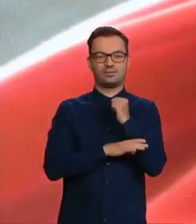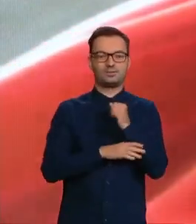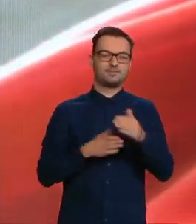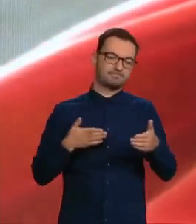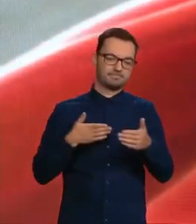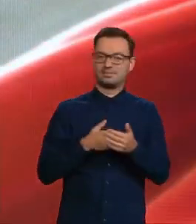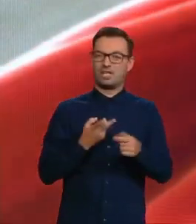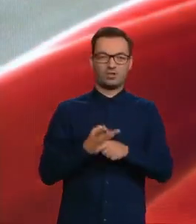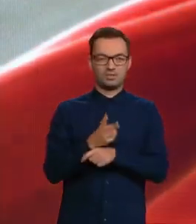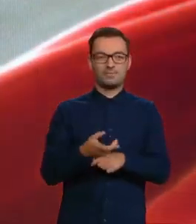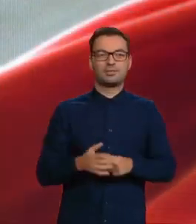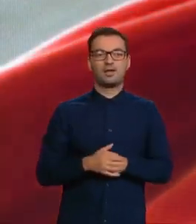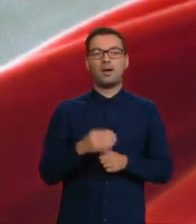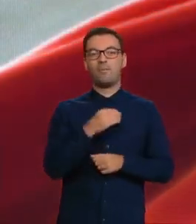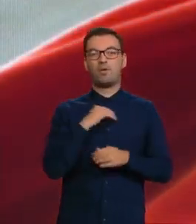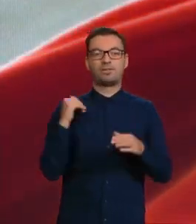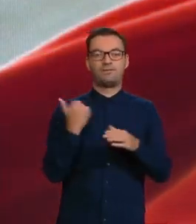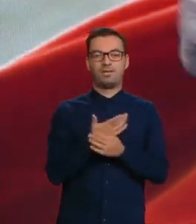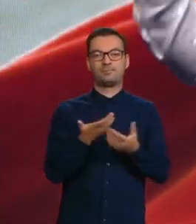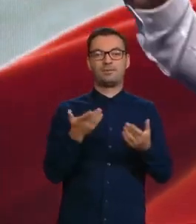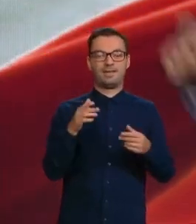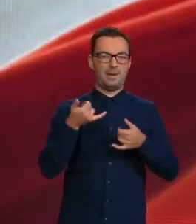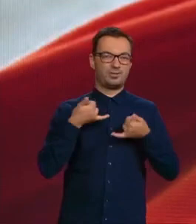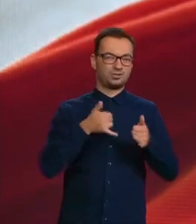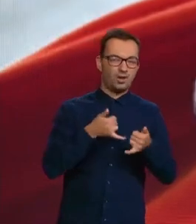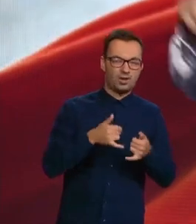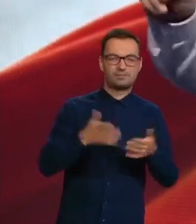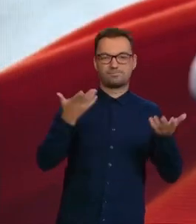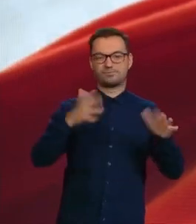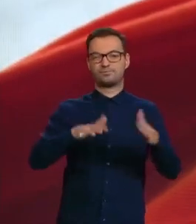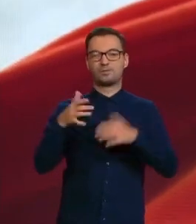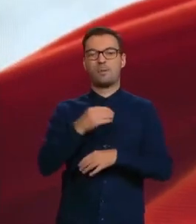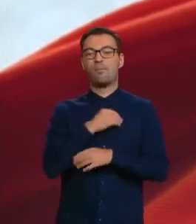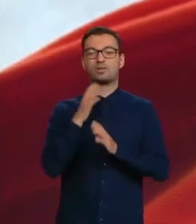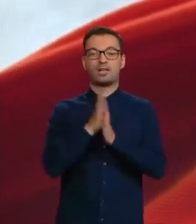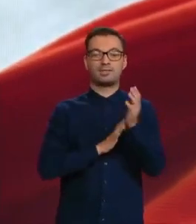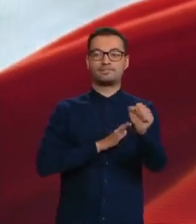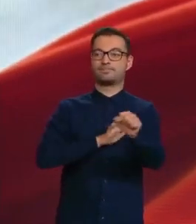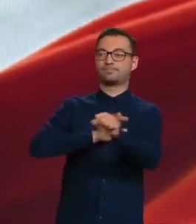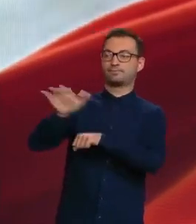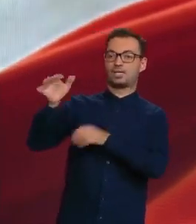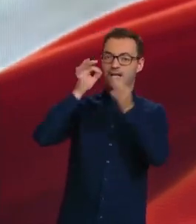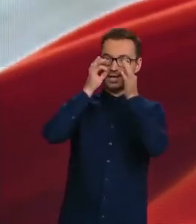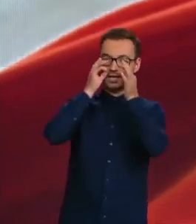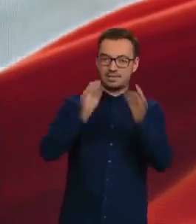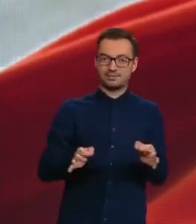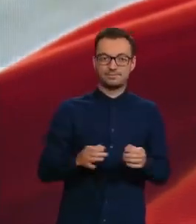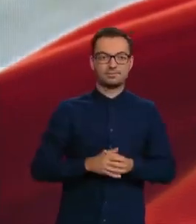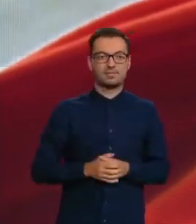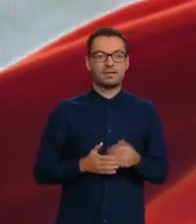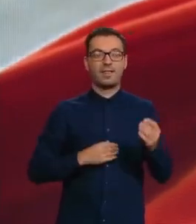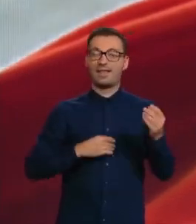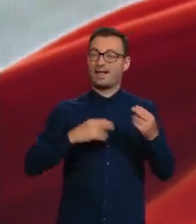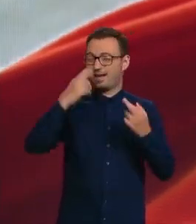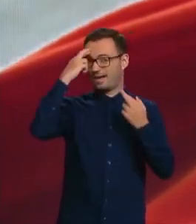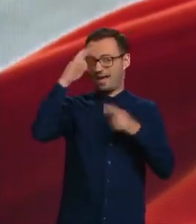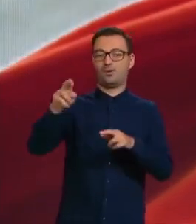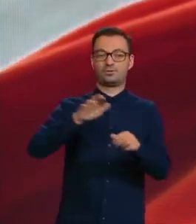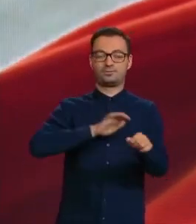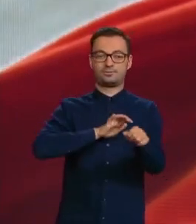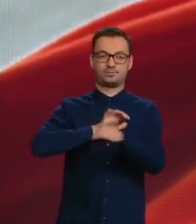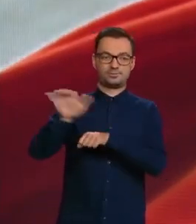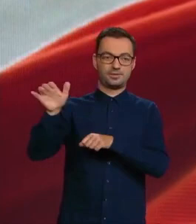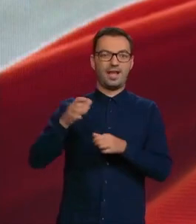drewno, polskie firmy meblarskie padają, polskie lasy jadą do Chin. Najwięcej rżną drzew w historii, a drzewo jest